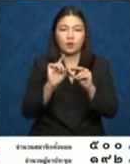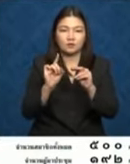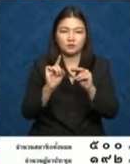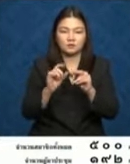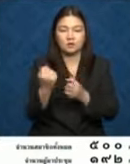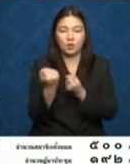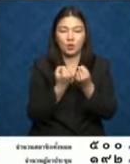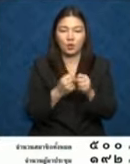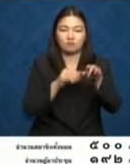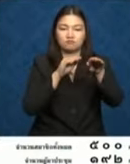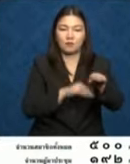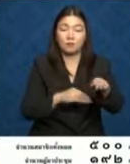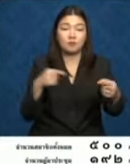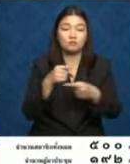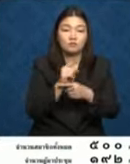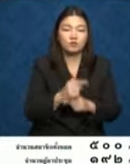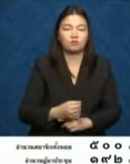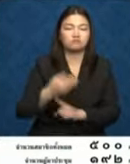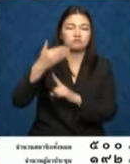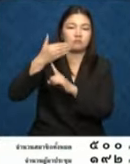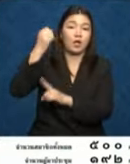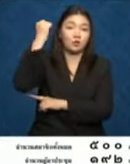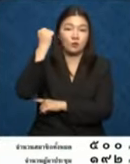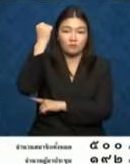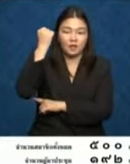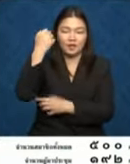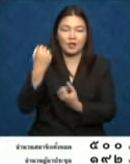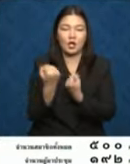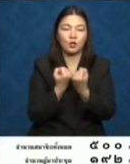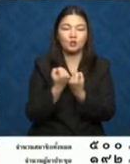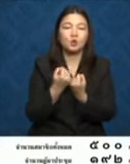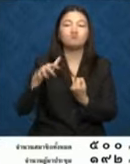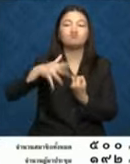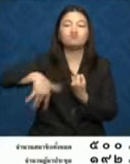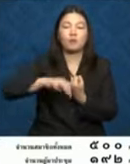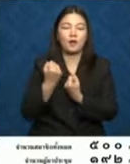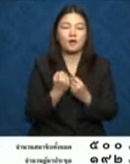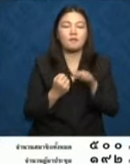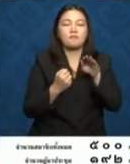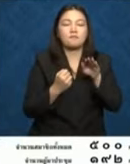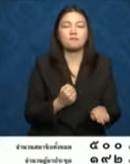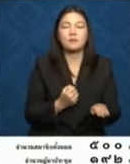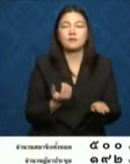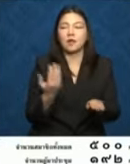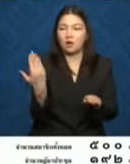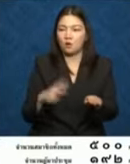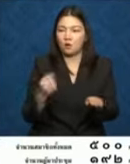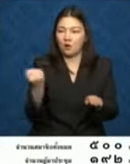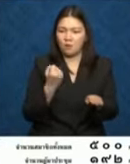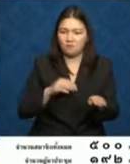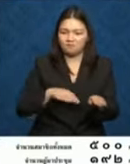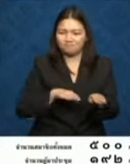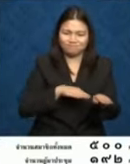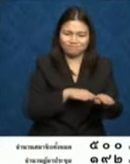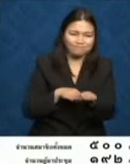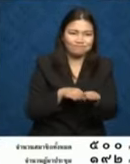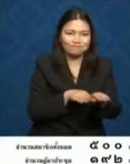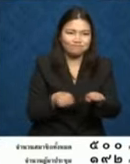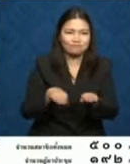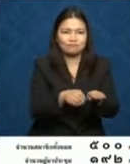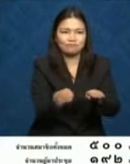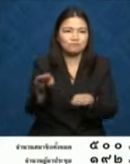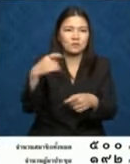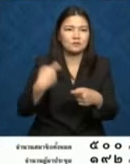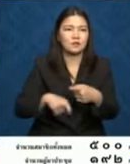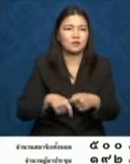แช่ตามป้ายรถเมล์สาธารณะและก่อให้เกิดการจราจรติดขัดมากขึ้นในช่วงเวลาเร่งด่วนนั้นตามแนวทางหลวงหมายเล